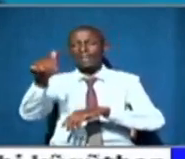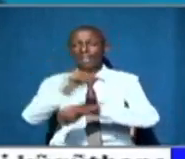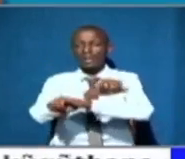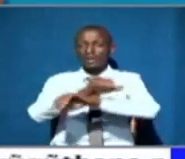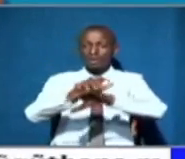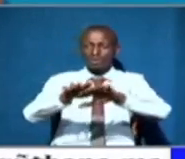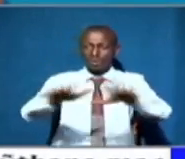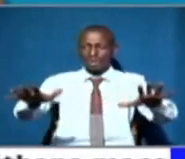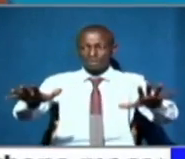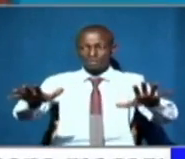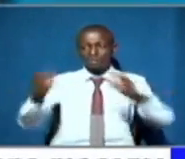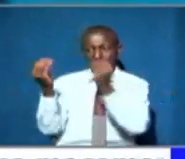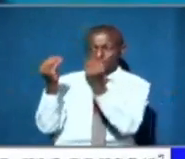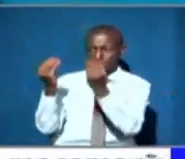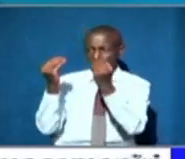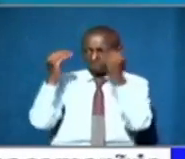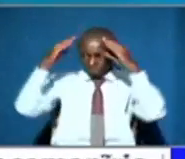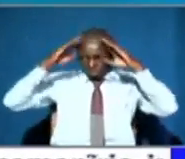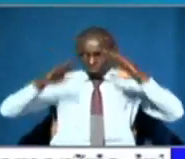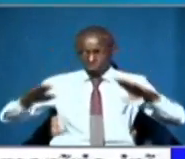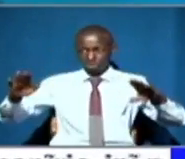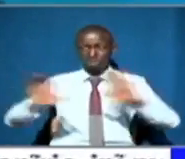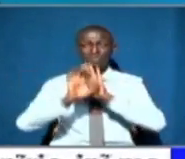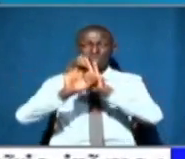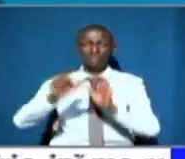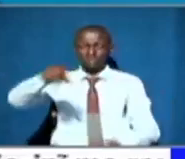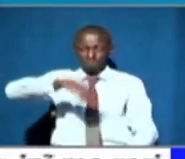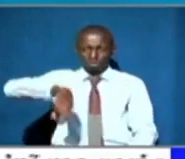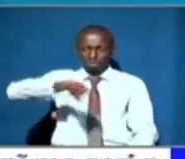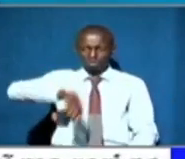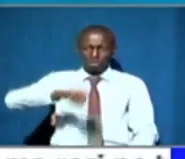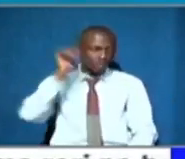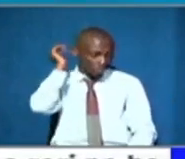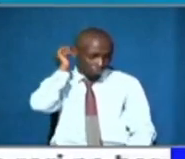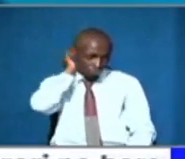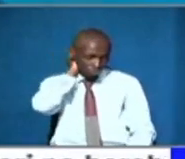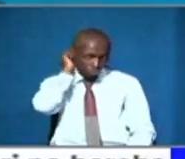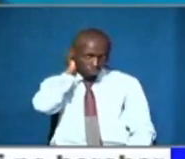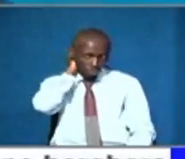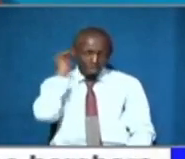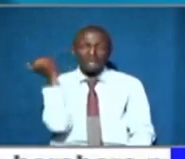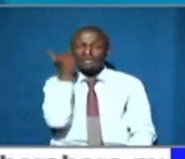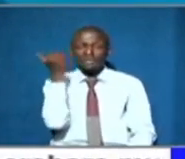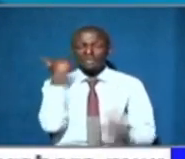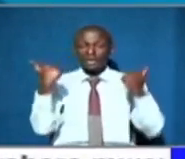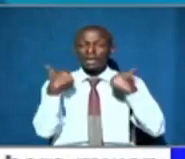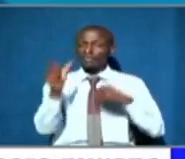idhiramu na mafudithio. Agekoro mfano idhio tuwe moranga. Kwe na morimo, mwodo wa moranga dagere ilo